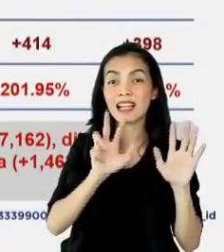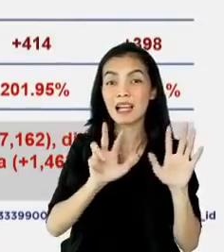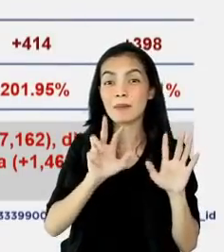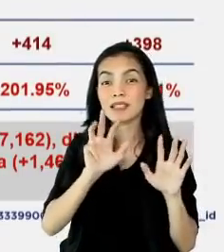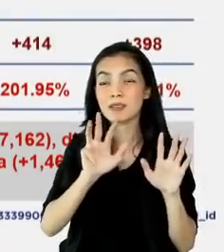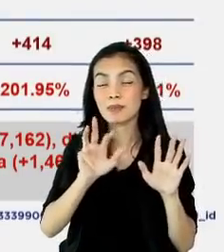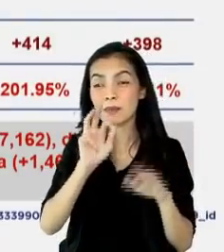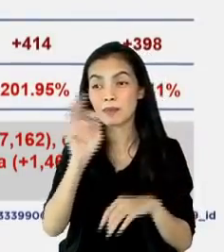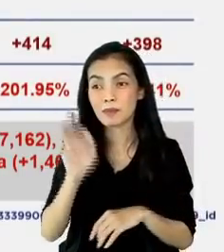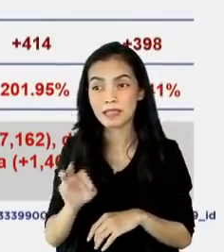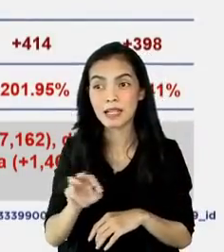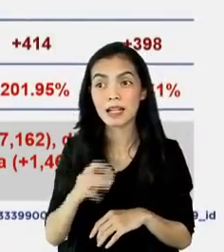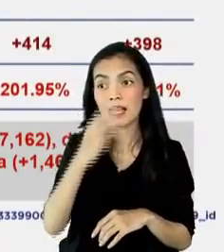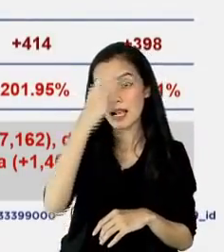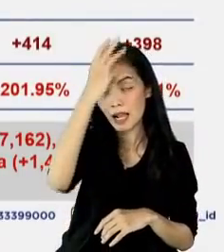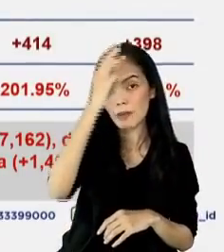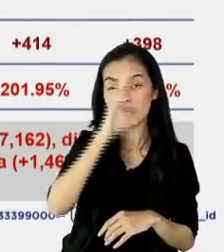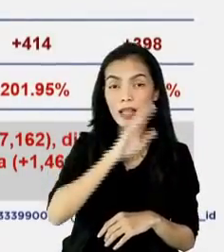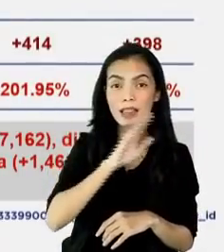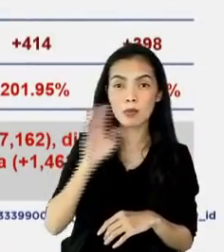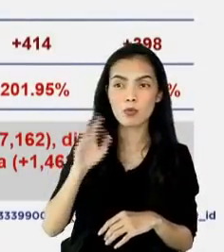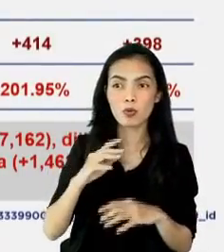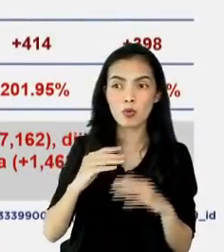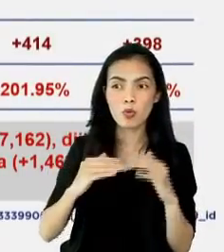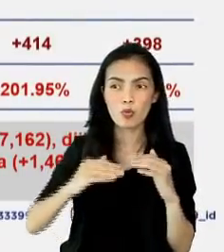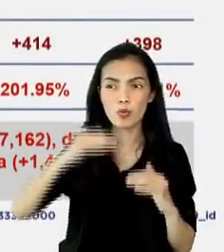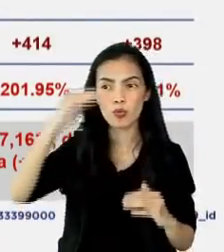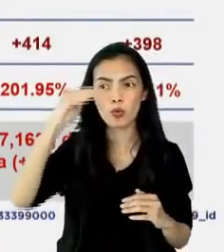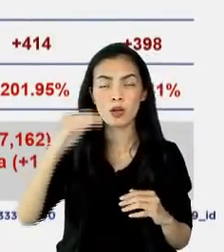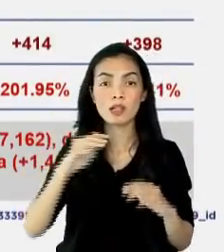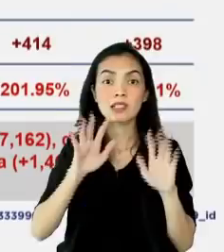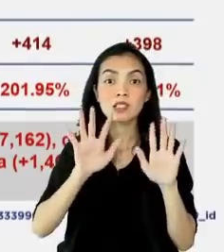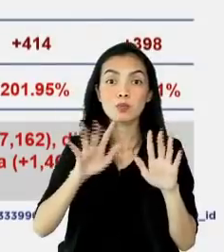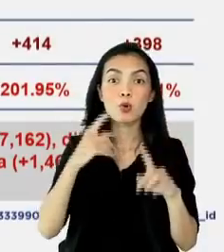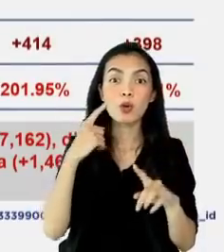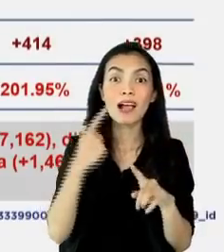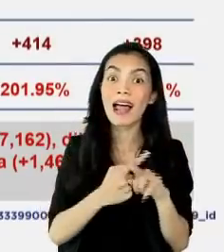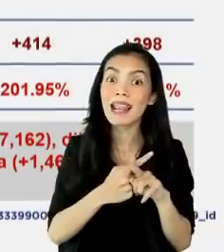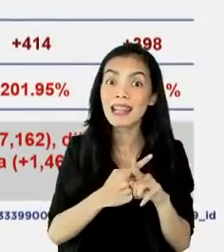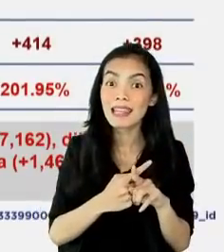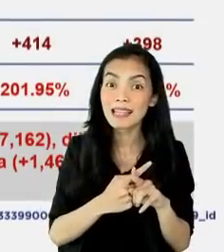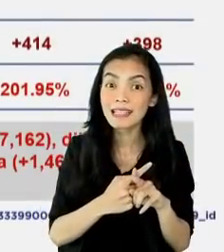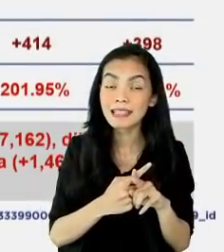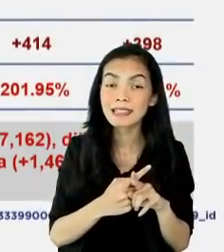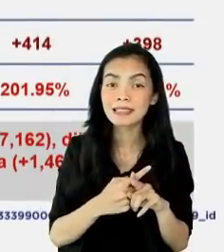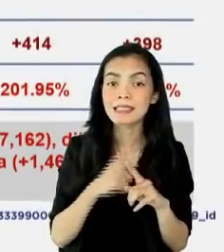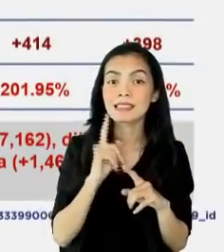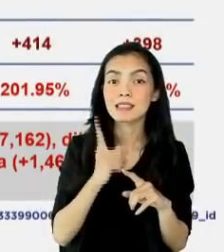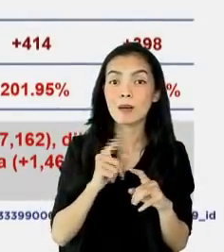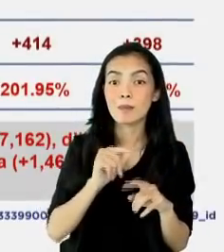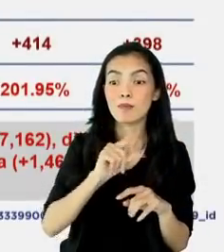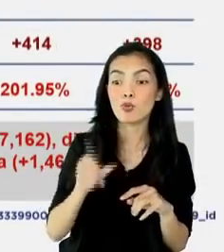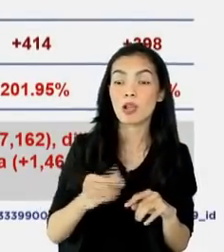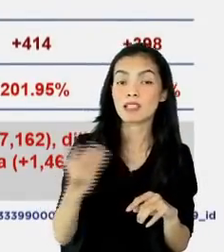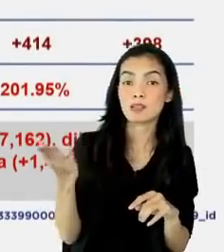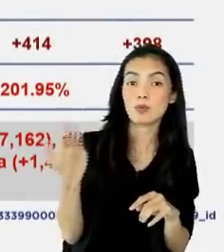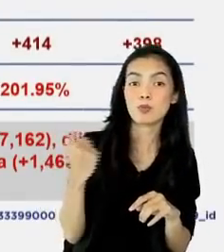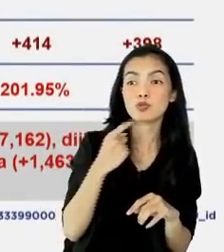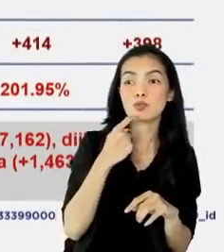389%. Kalimantan Timur ini naiknya tinggi banget sebenarnya, sampai 10 kali lipat sebenarnya. Karena di bulan sebelumnya